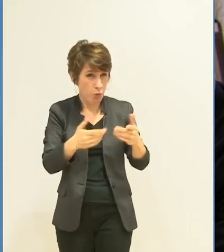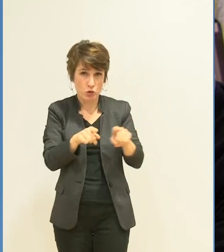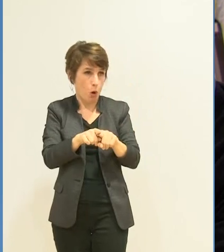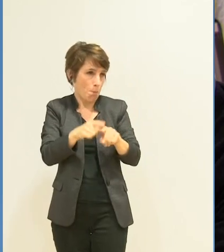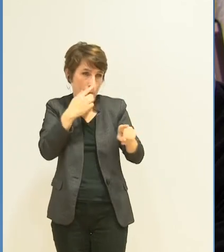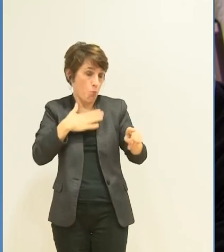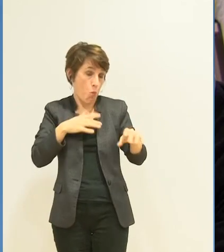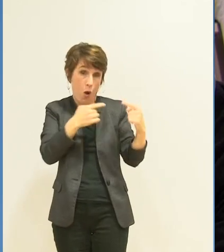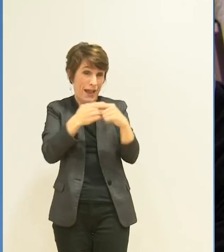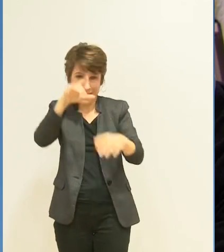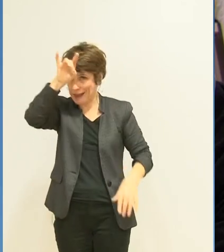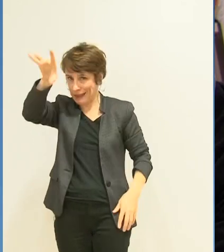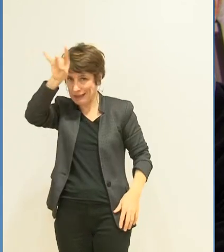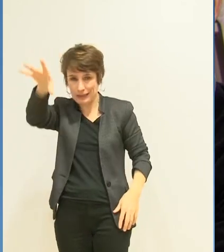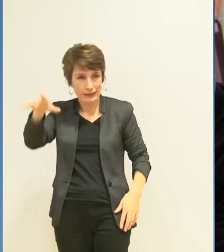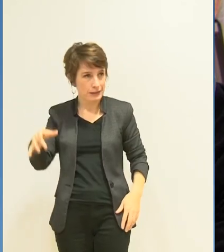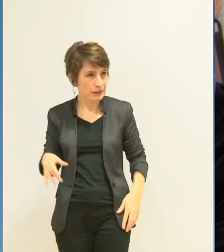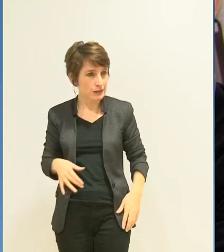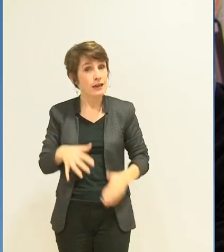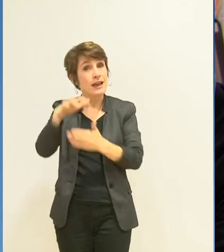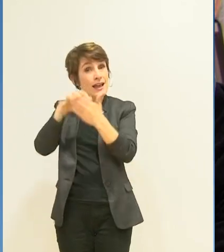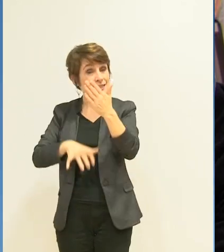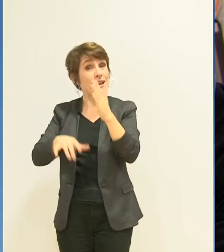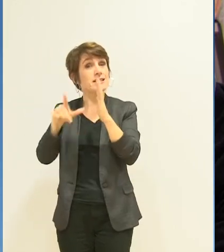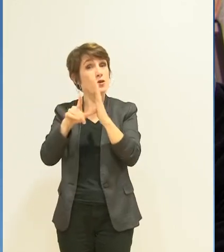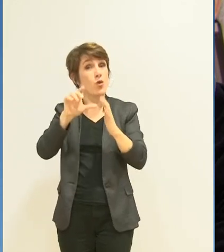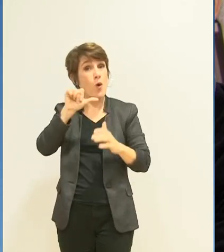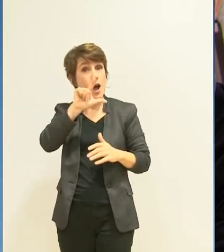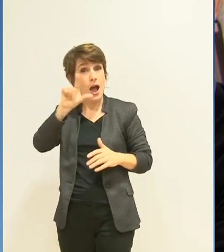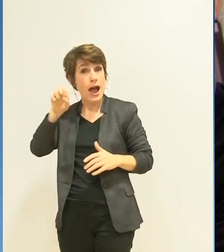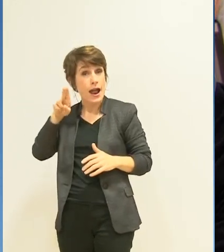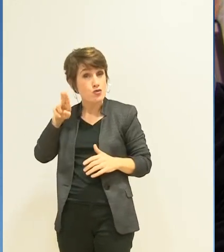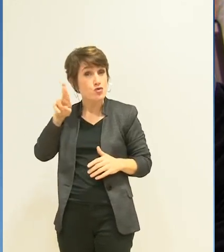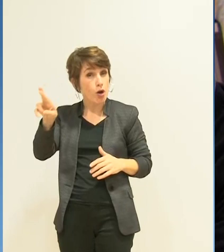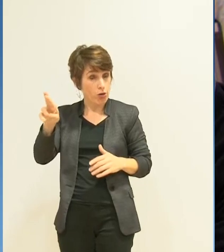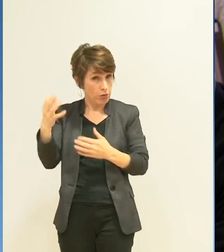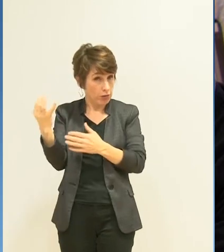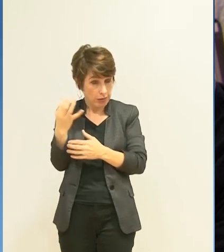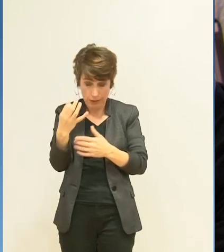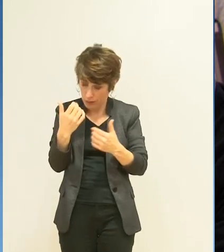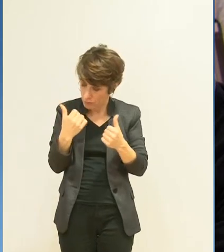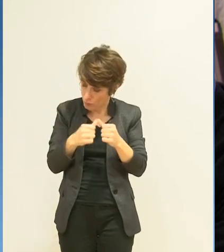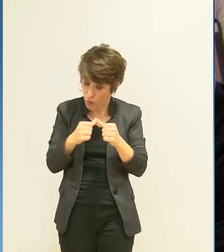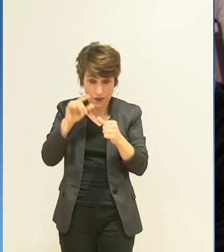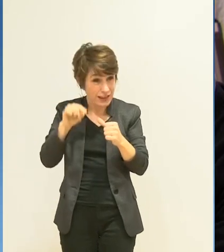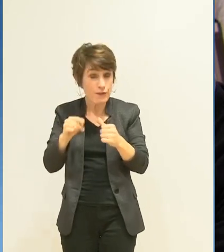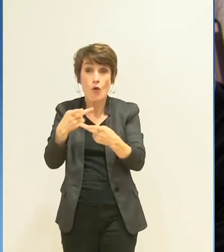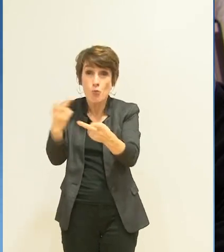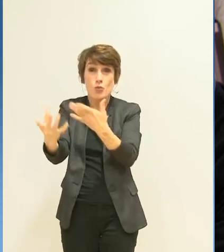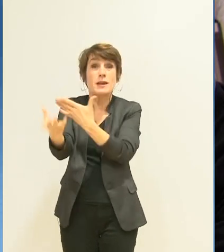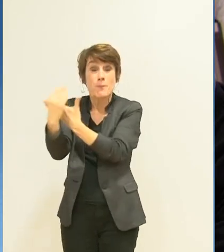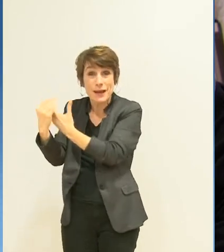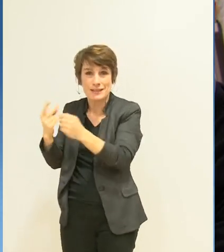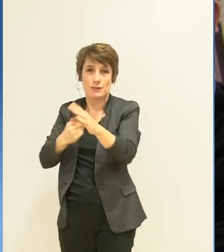même le texte de la loi allure énonce pour principe d'améliorer la participation du public est de